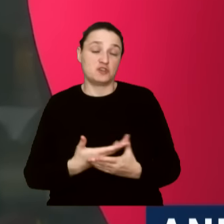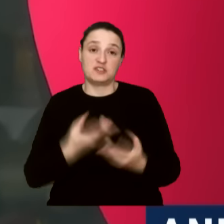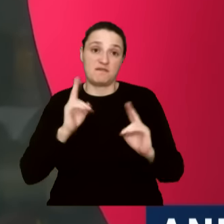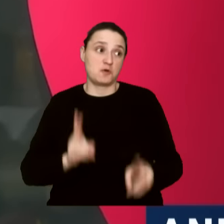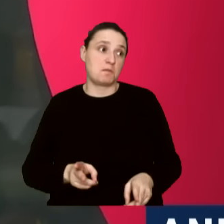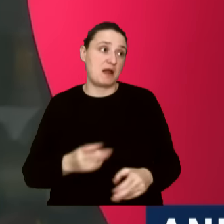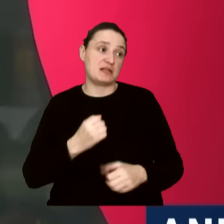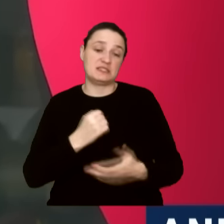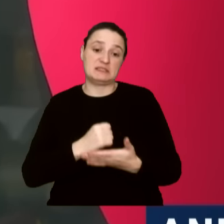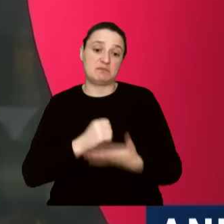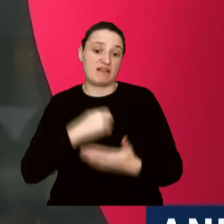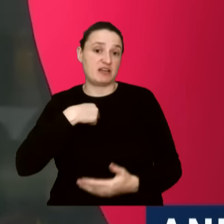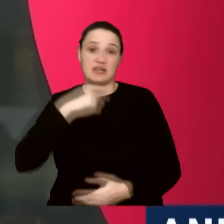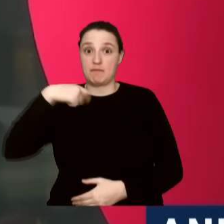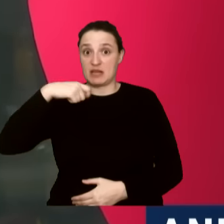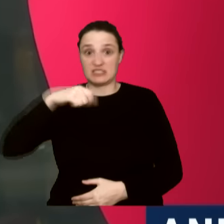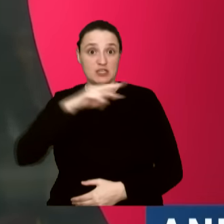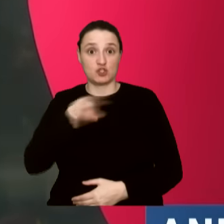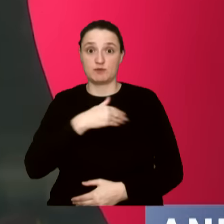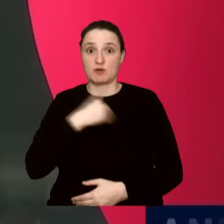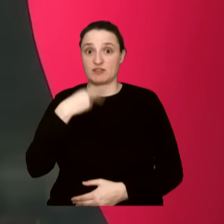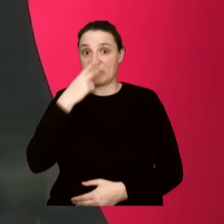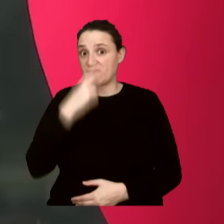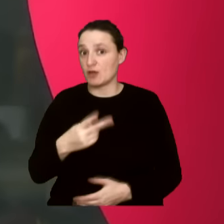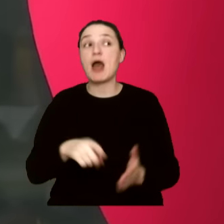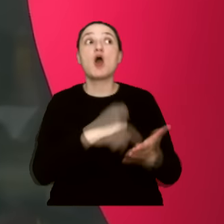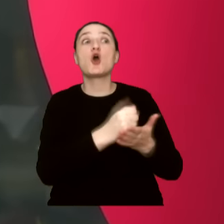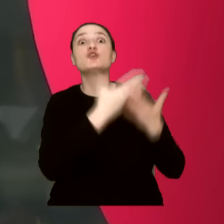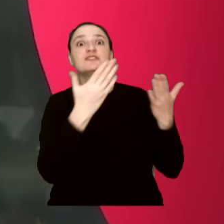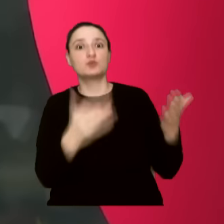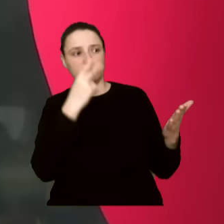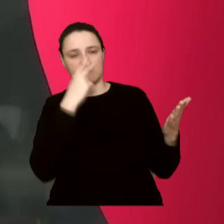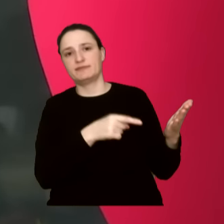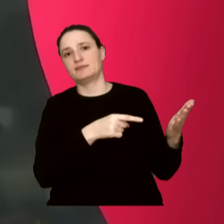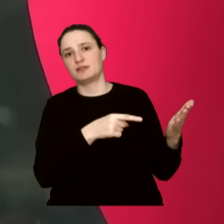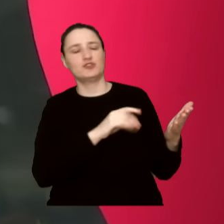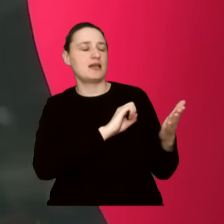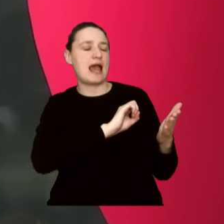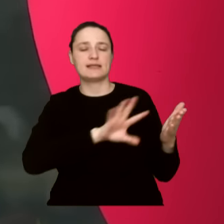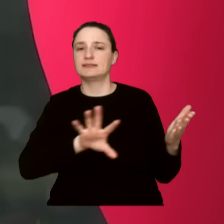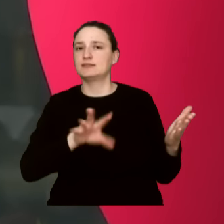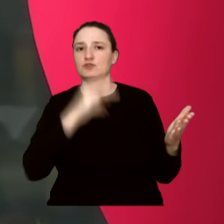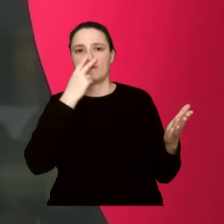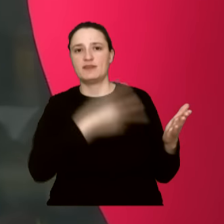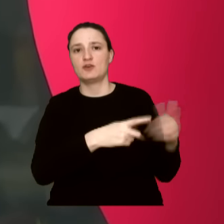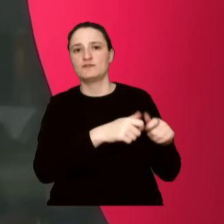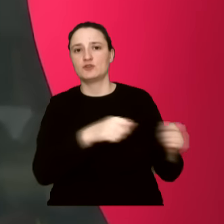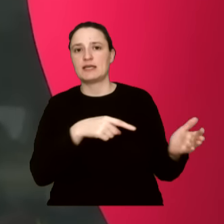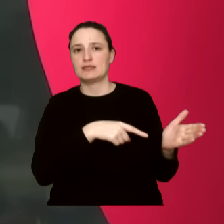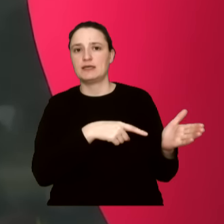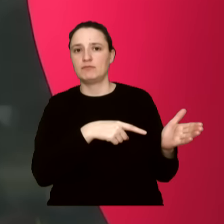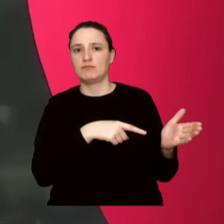do mnie jako prezydenta Rzeczypospolitej nie wpłynął. Konstytucja zawiera bardzo jasne rozwiązanie, nawiązujące